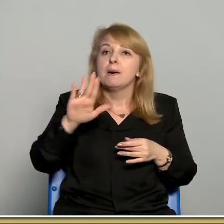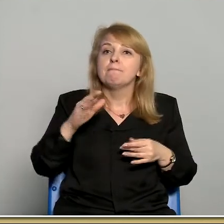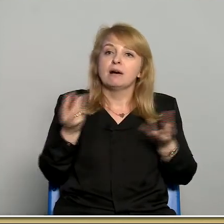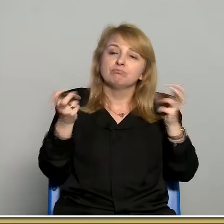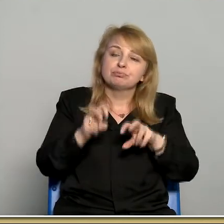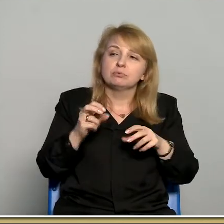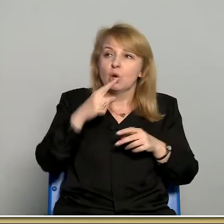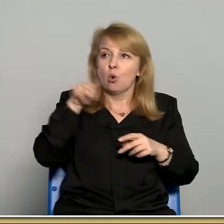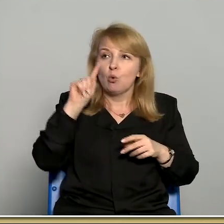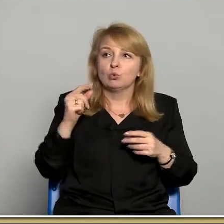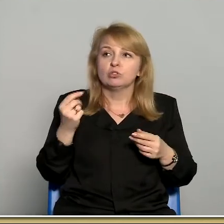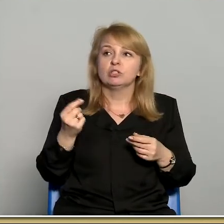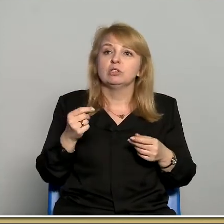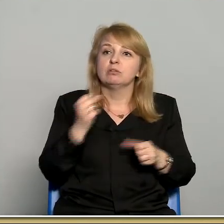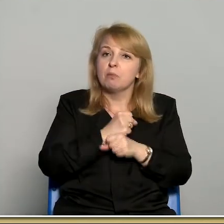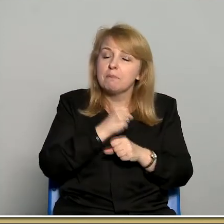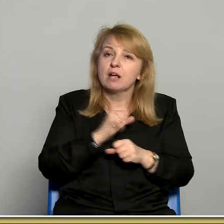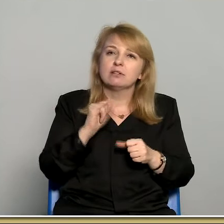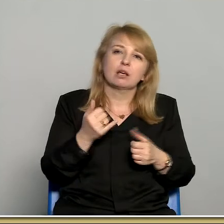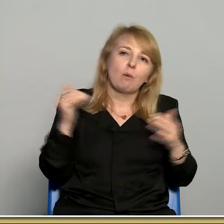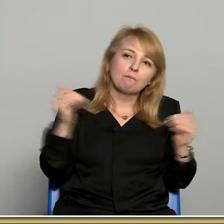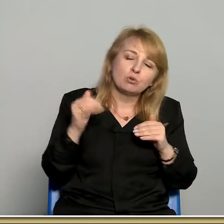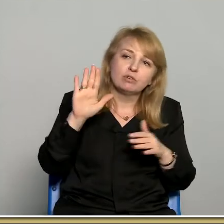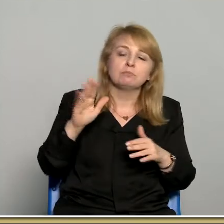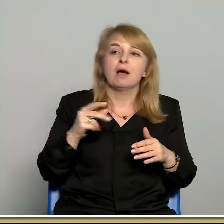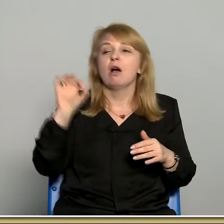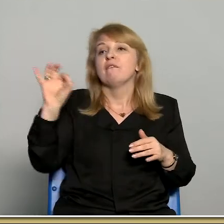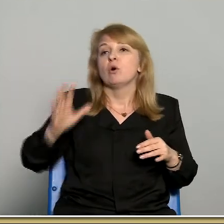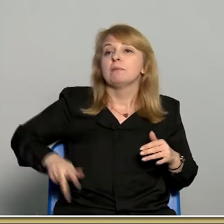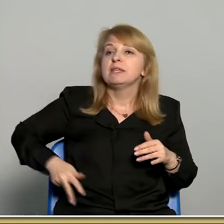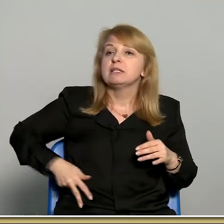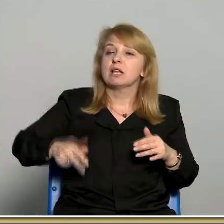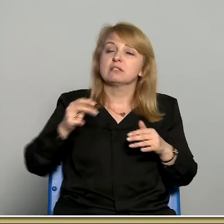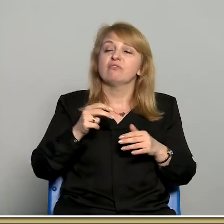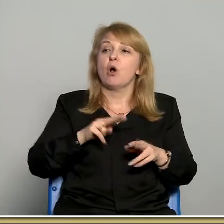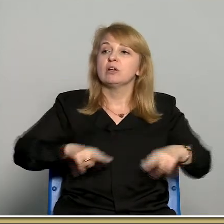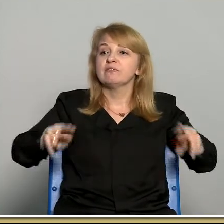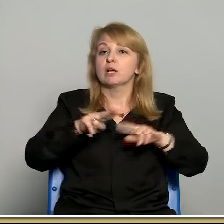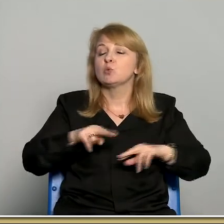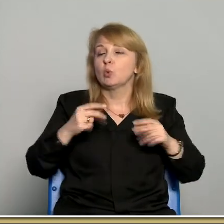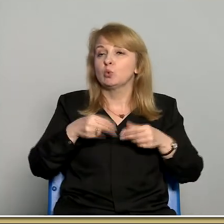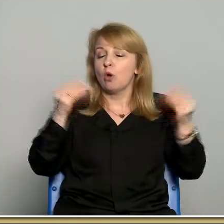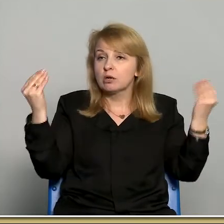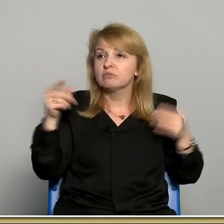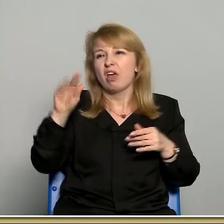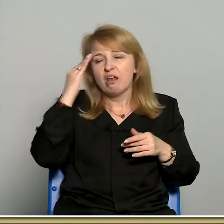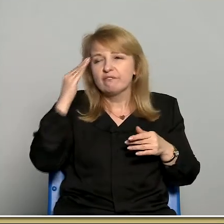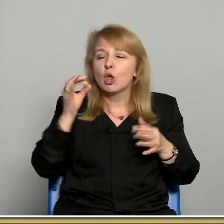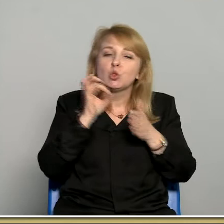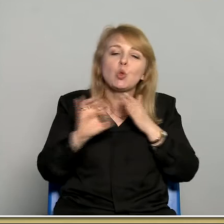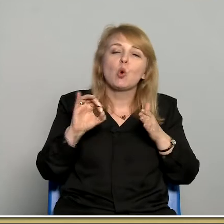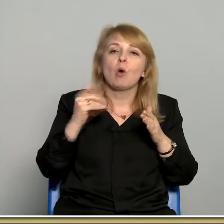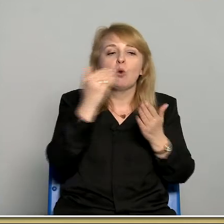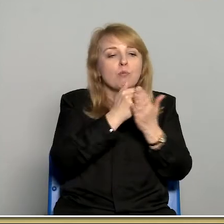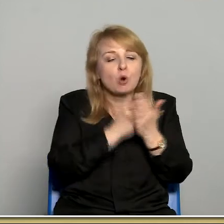zatrudnionych na podstawie możliwości, jakie otworzyło nam Ministerstwo Infrastruktury i Rozwoju. Dowiecie się Państwo nie tylko o regionalnym programie, ale o wszystkich